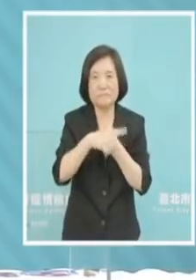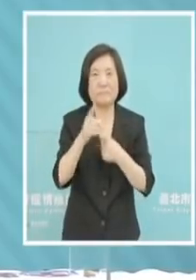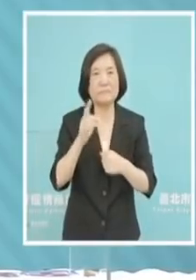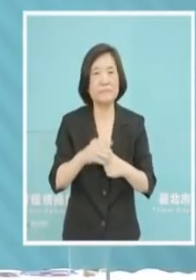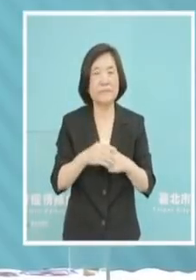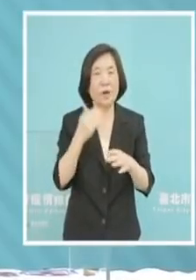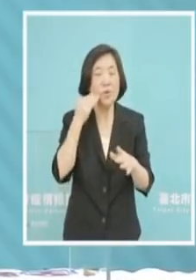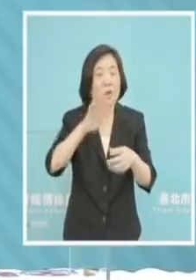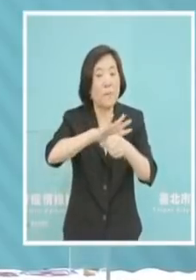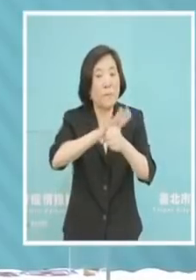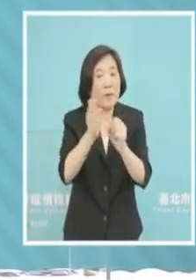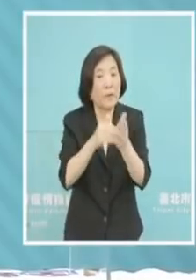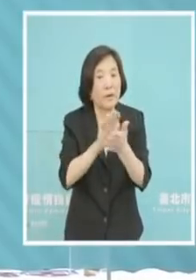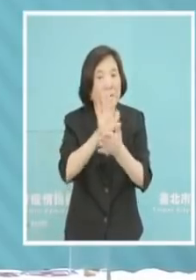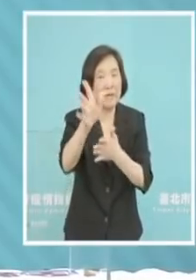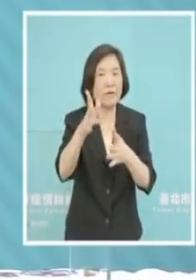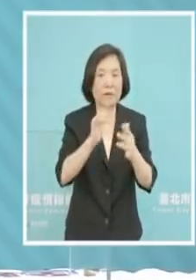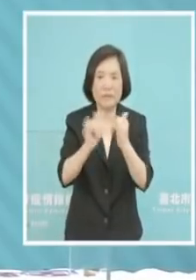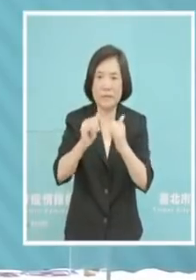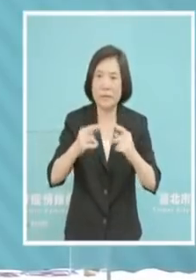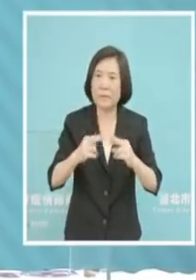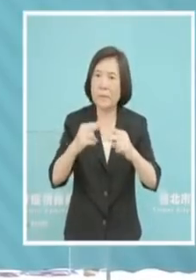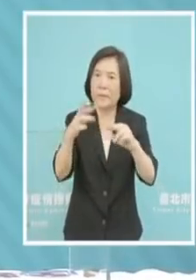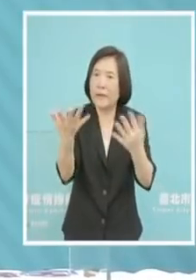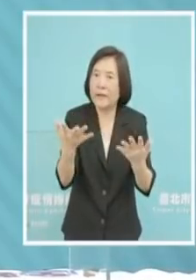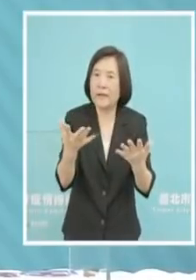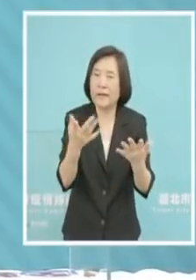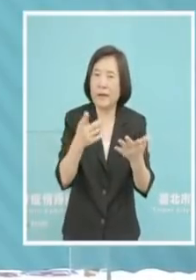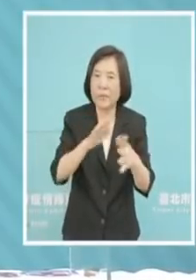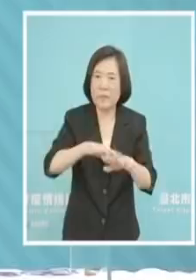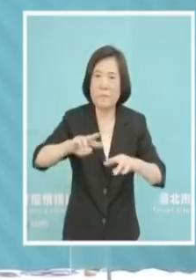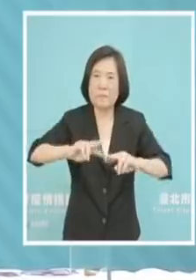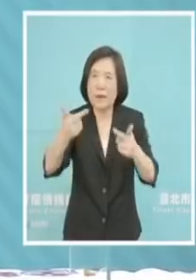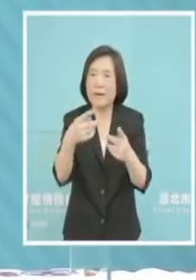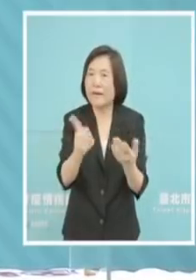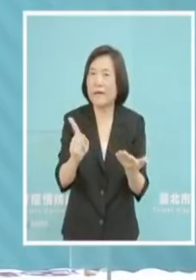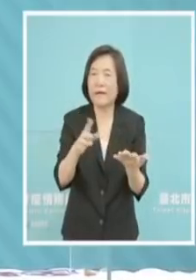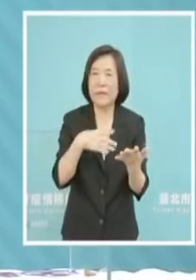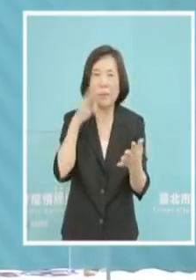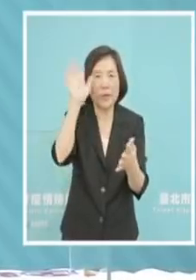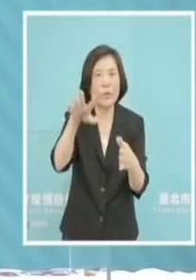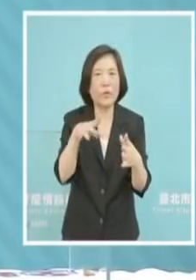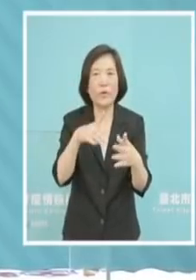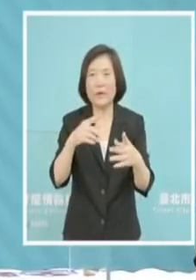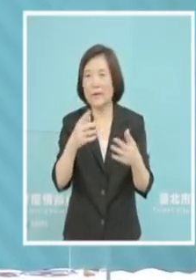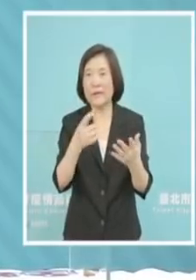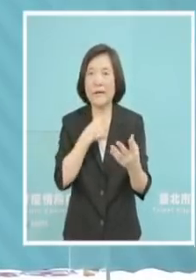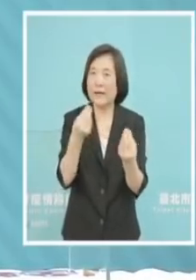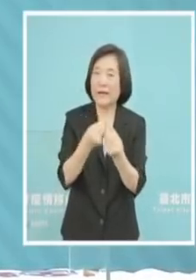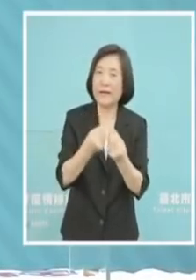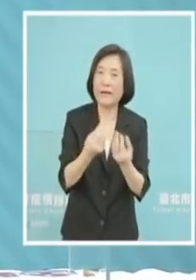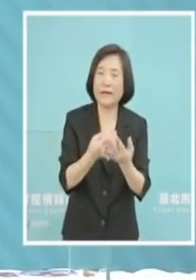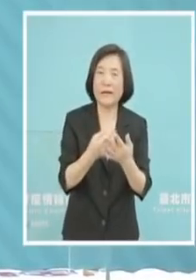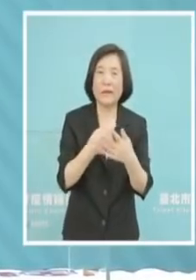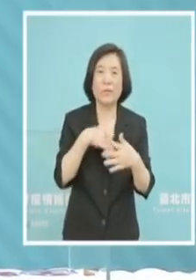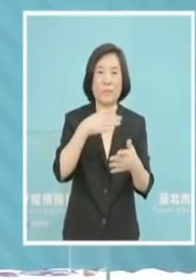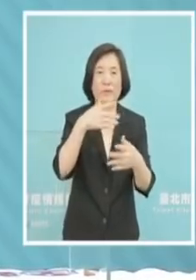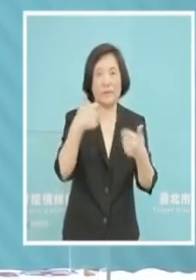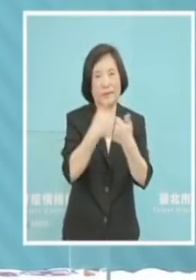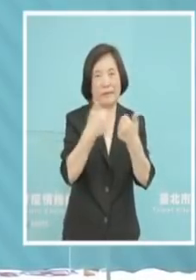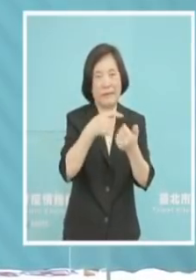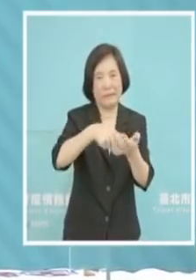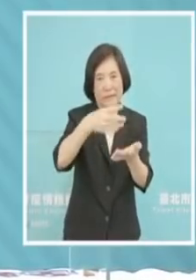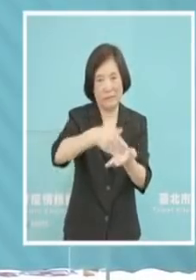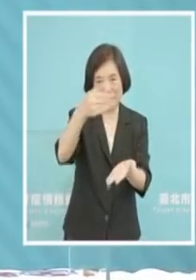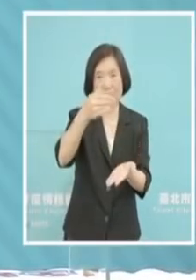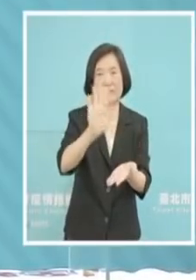要说没有做第三期，那是公然说谎啊！公然说谎，找那个医界的一些人来背书，那是更恶质啊！这